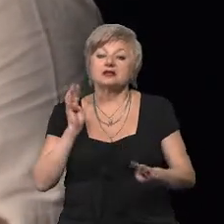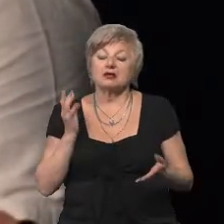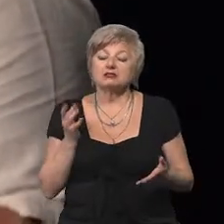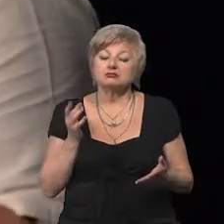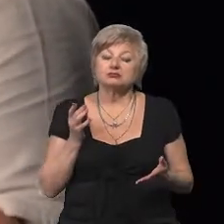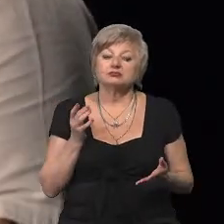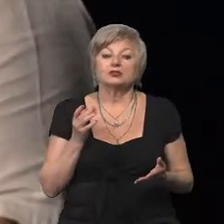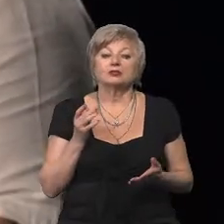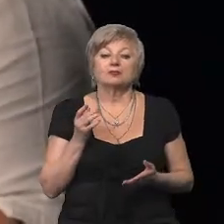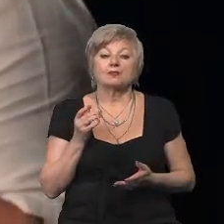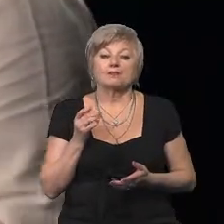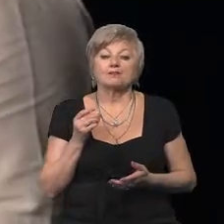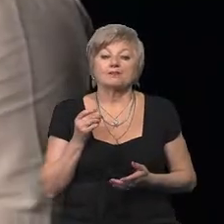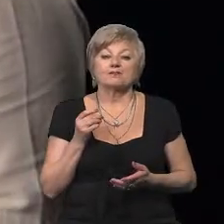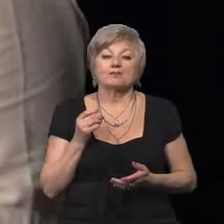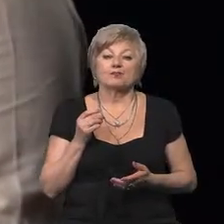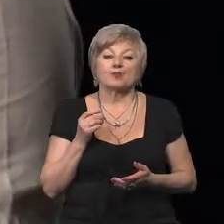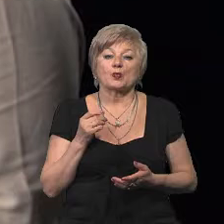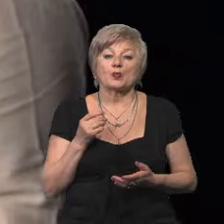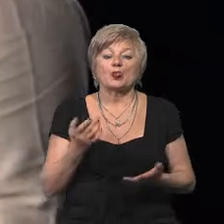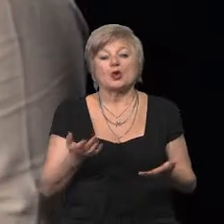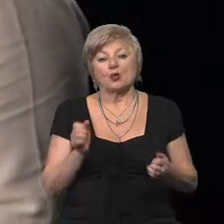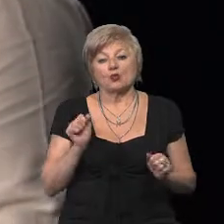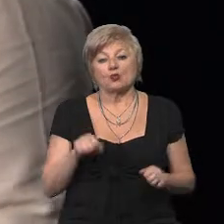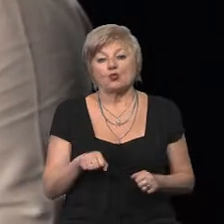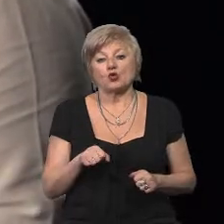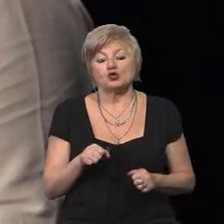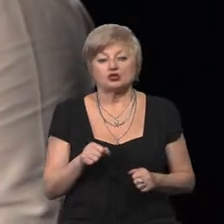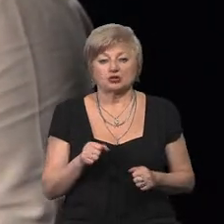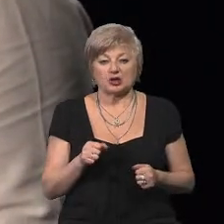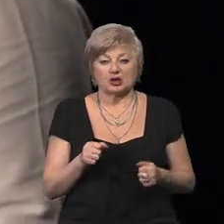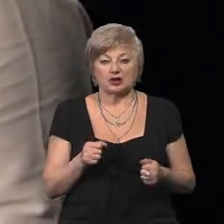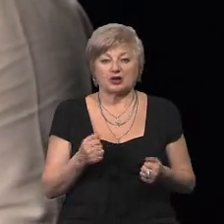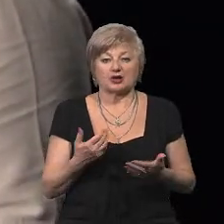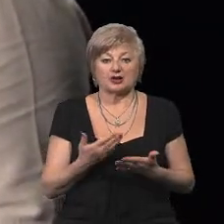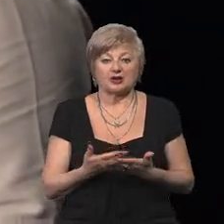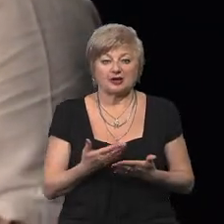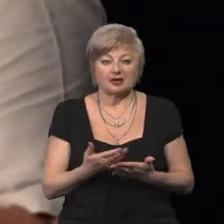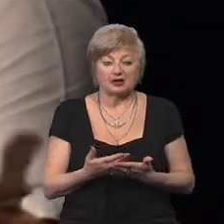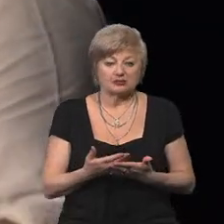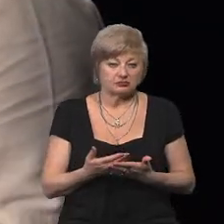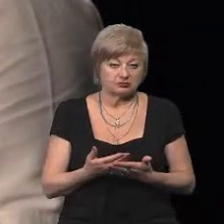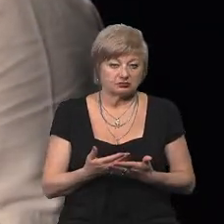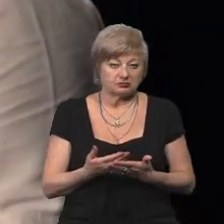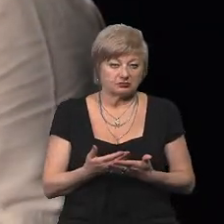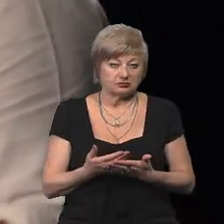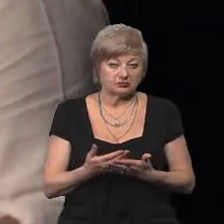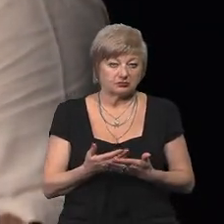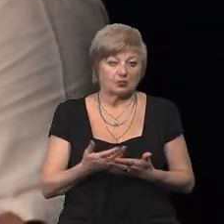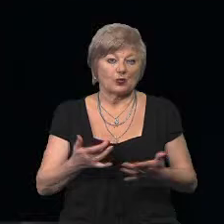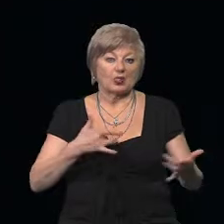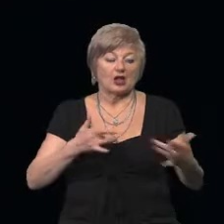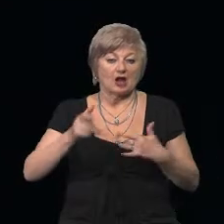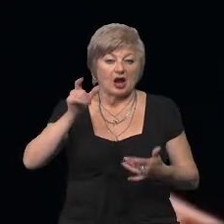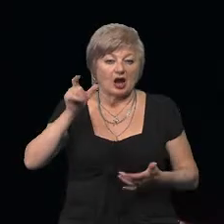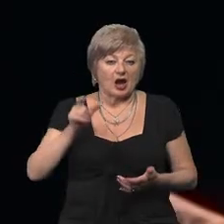личность, или они одну, вот, например, как одна из личностей, Ольга Сумская, да, у нее есть своя аудитория. Навколо